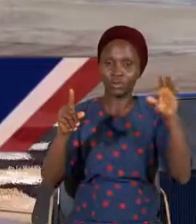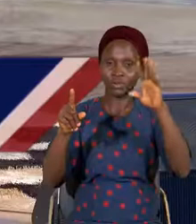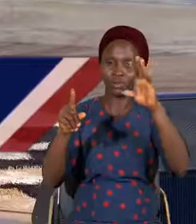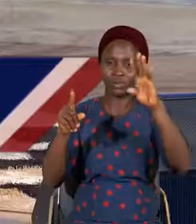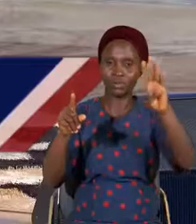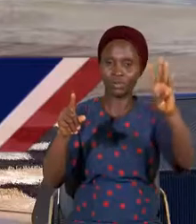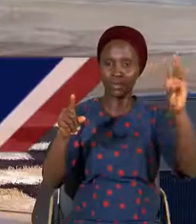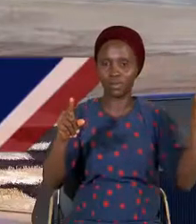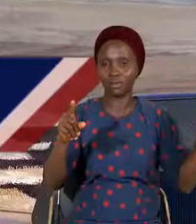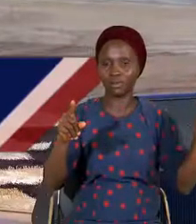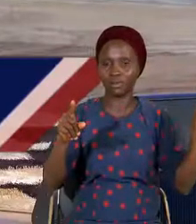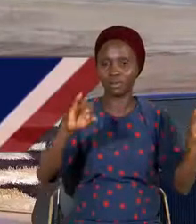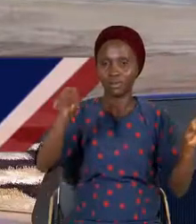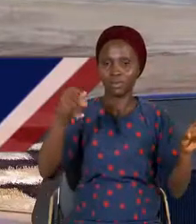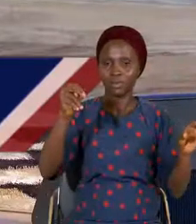Jean chapitre 1,